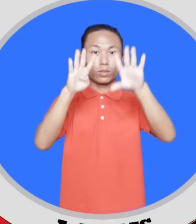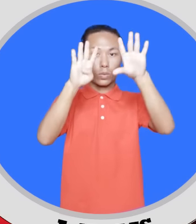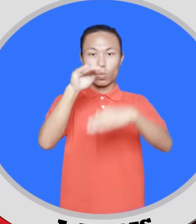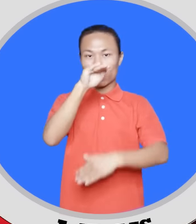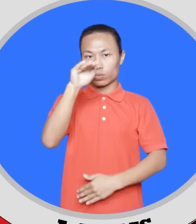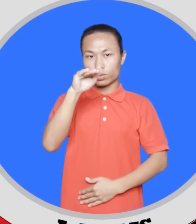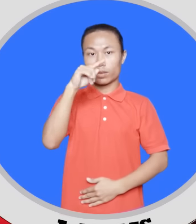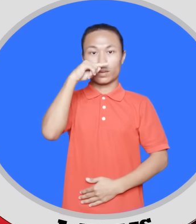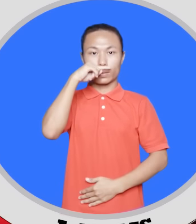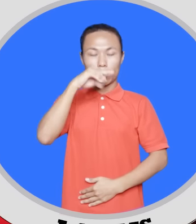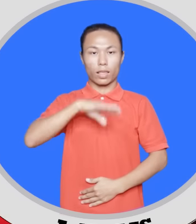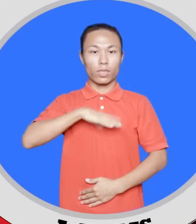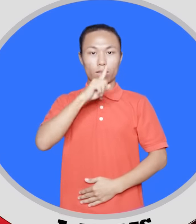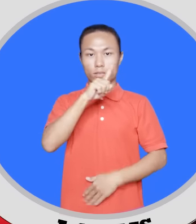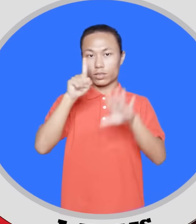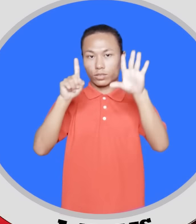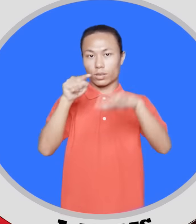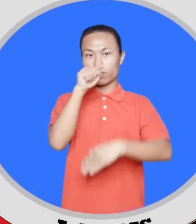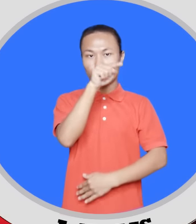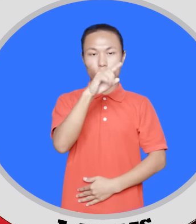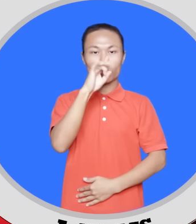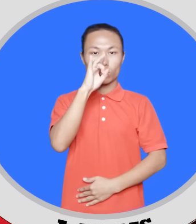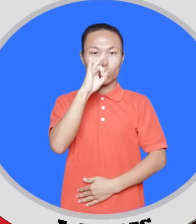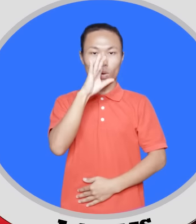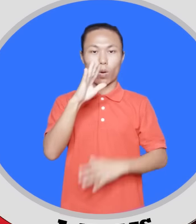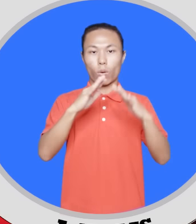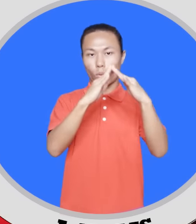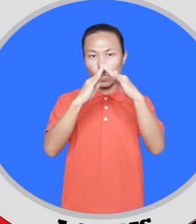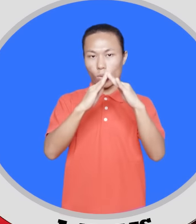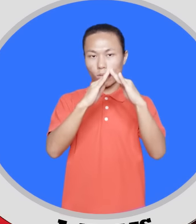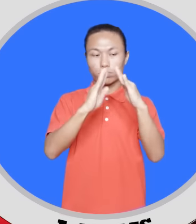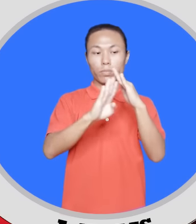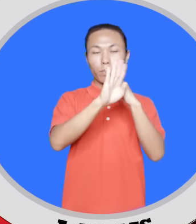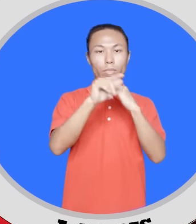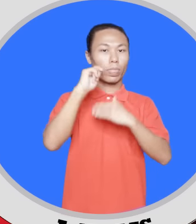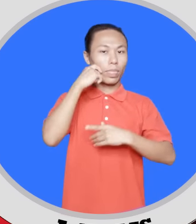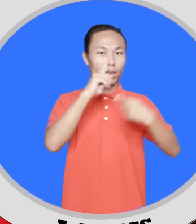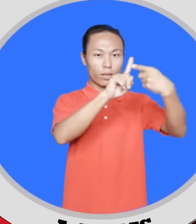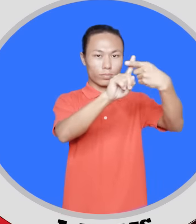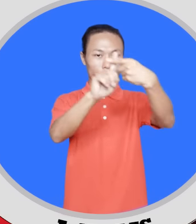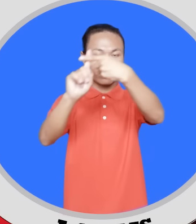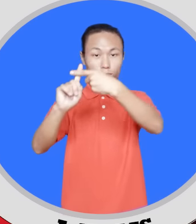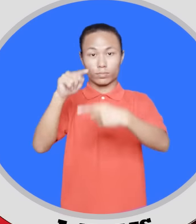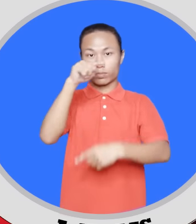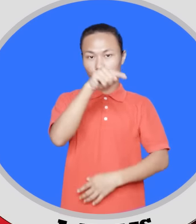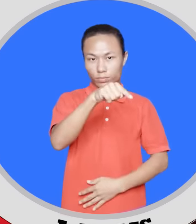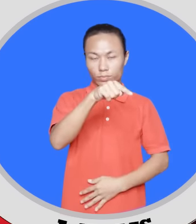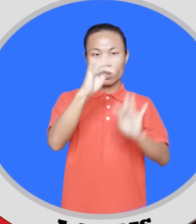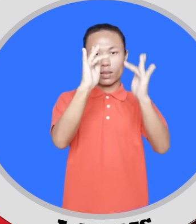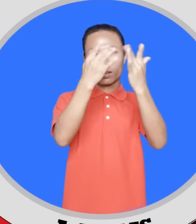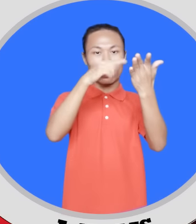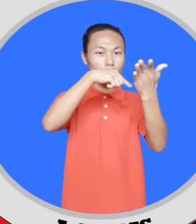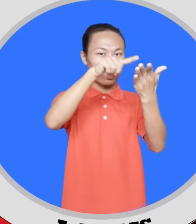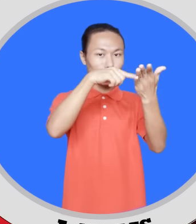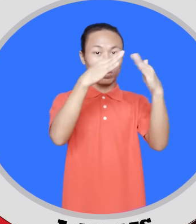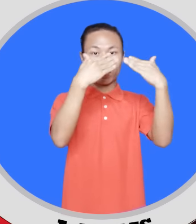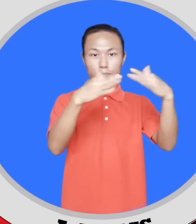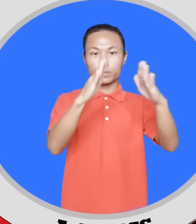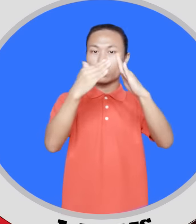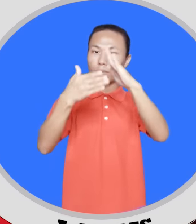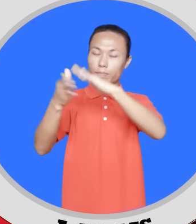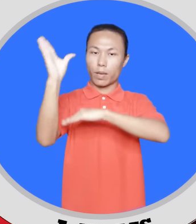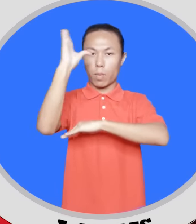9နာရီခန့်မှာရွာပြင်တုတ်တန်ကနေအင်တာနက်သုံးပြီးအိမ်ပြန်လမ်းမှာလူမဆန်စွာအသက်ခံခဲ့ရပြီးတည်ဆုံမှုအတွက်မိသားစုနဲ့